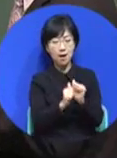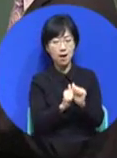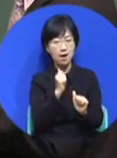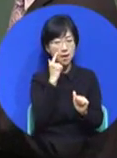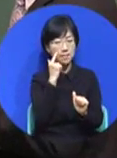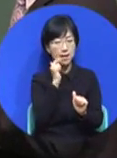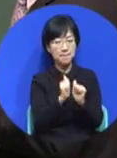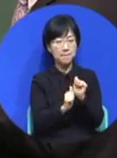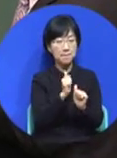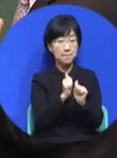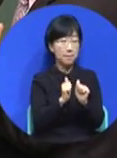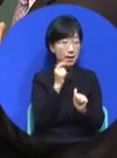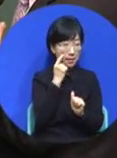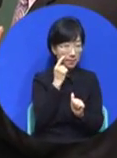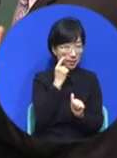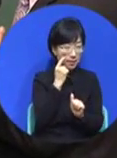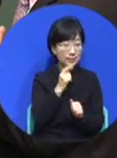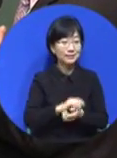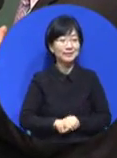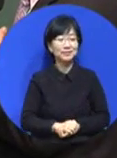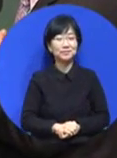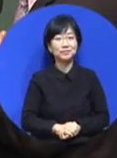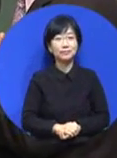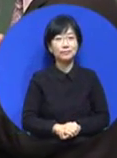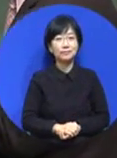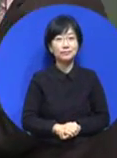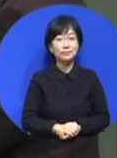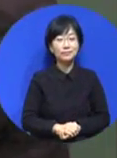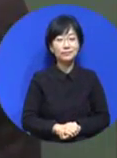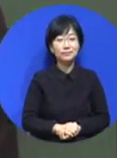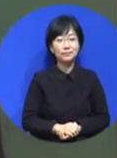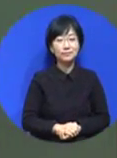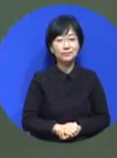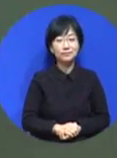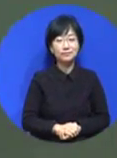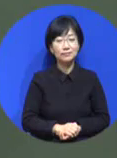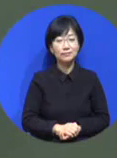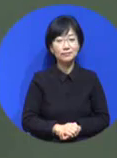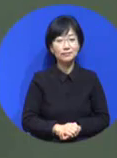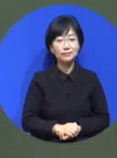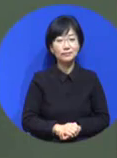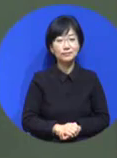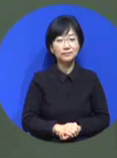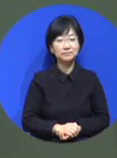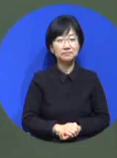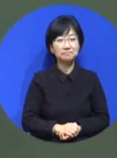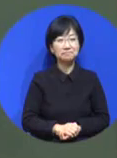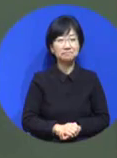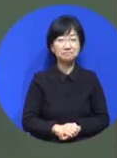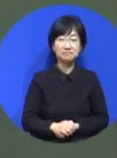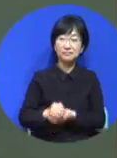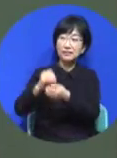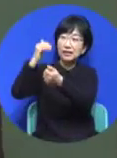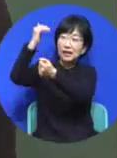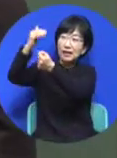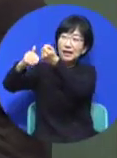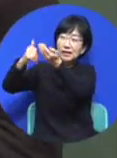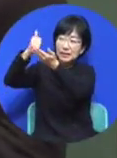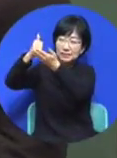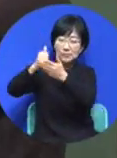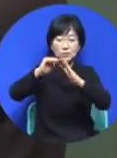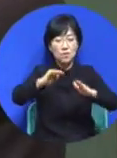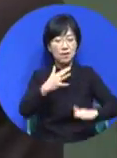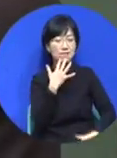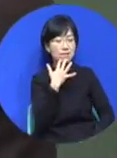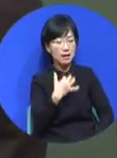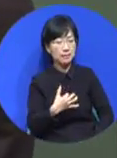Abraham. 학교 다닐 때도 시험 치고 많이 치는데요. 하나님이 아브라함을 시험하시려고. We take a lot of tests at